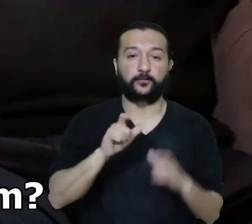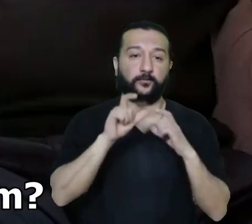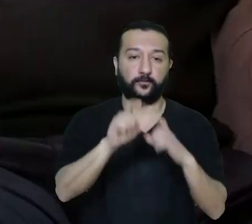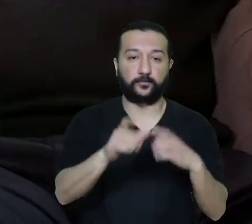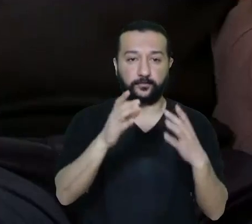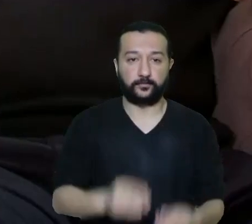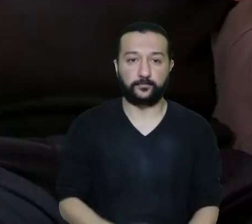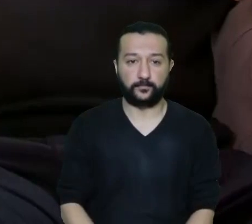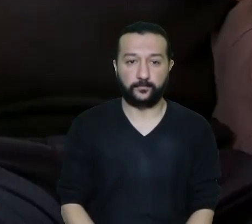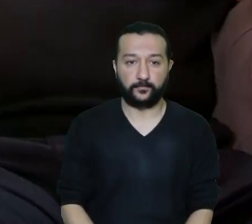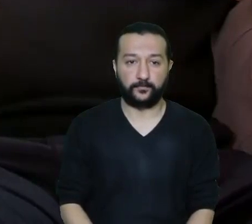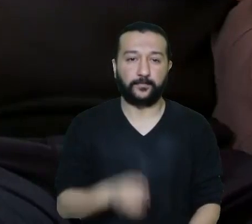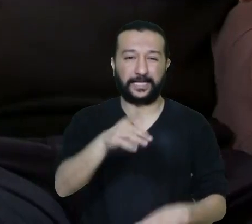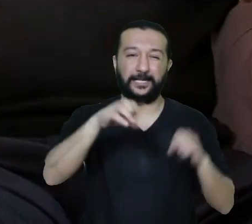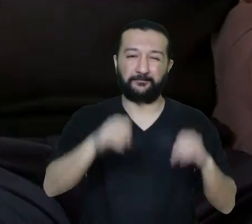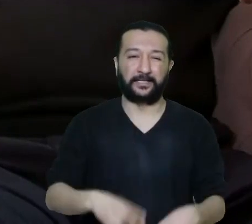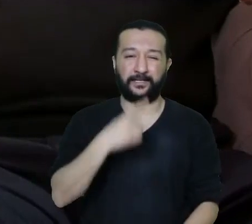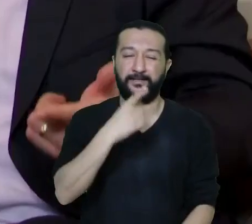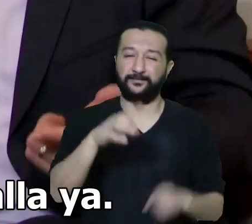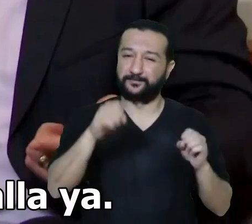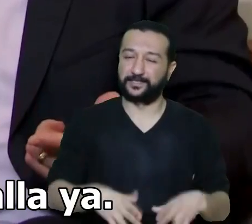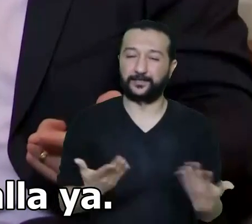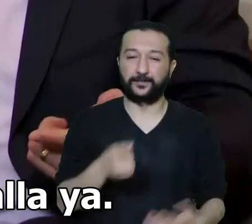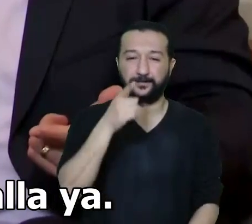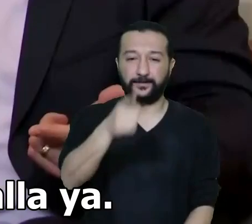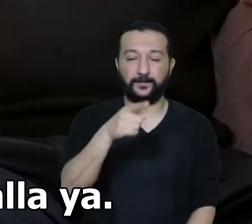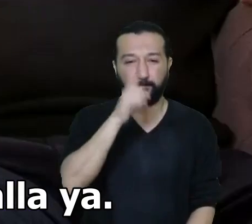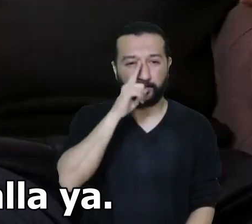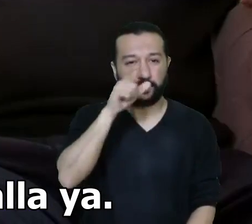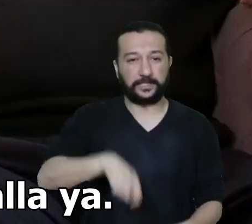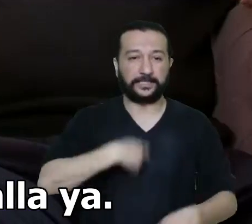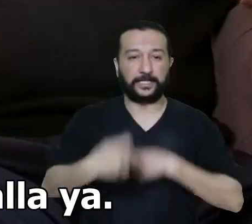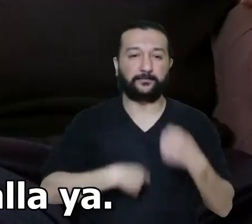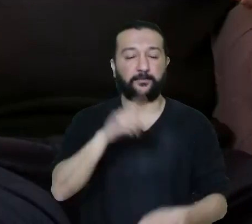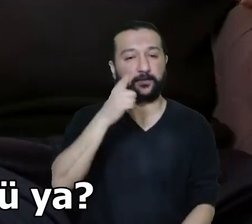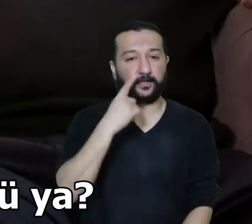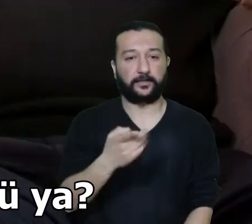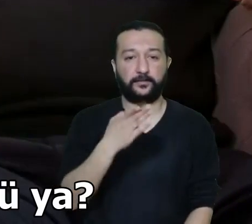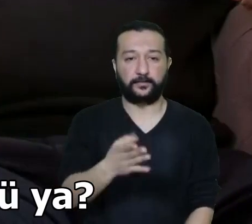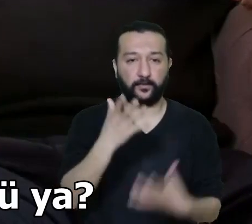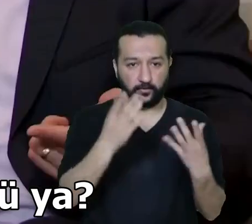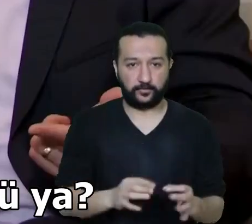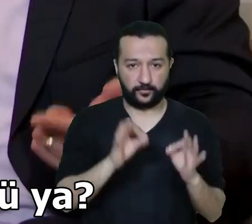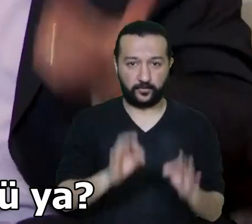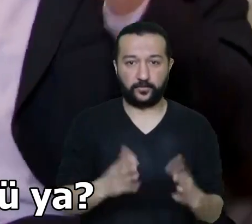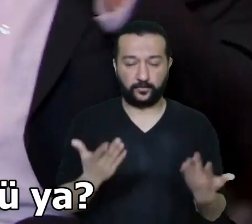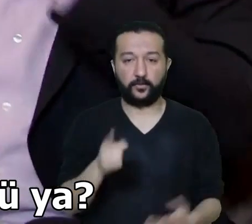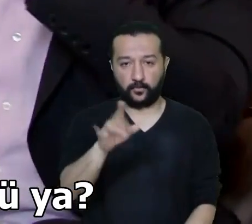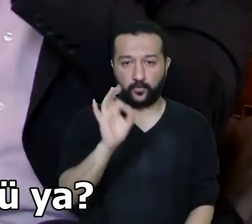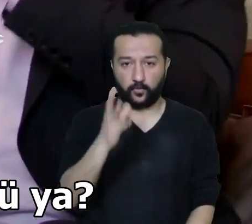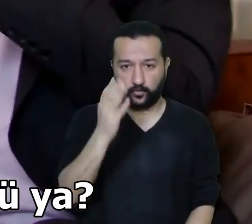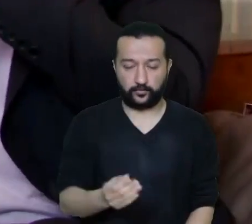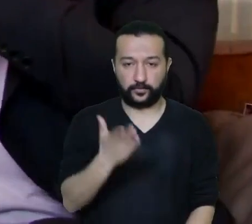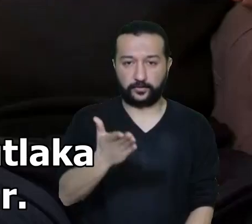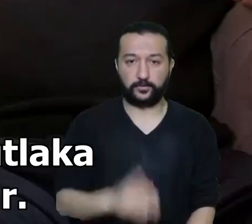gün sordum? Ya bırak Allah aşkına ya. Sen müdür de saçmalamış vallahi ya. Olur mu öyle şey ya? Ya olur mu öyle